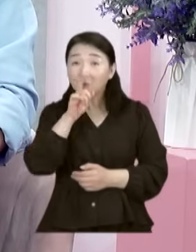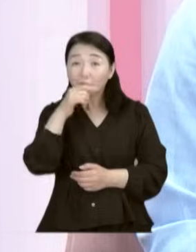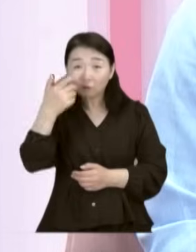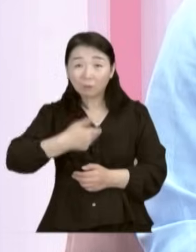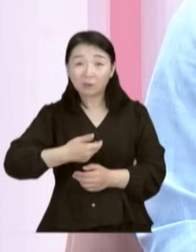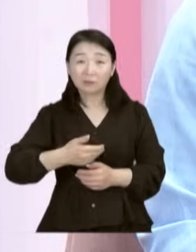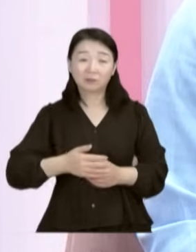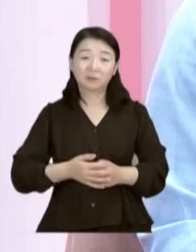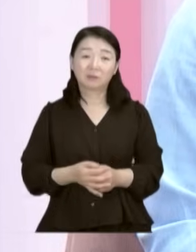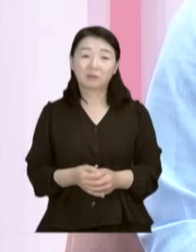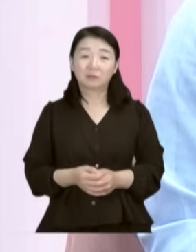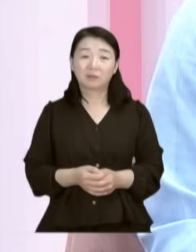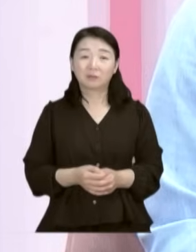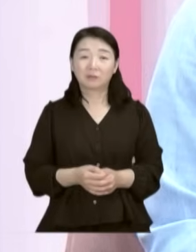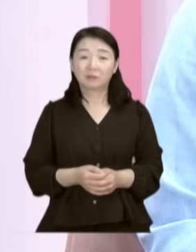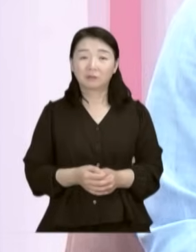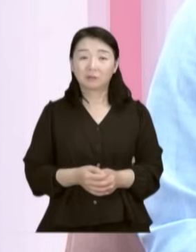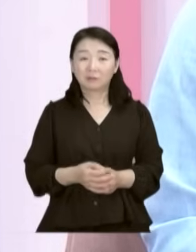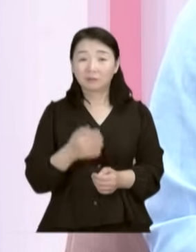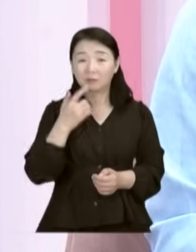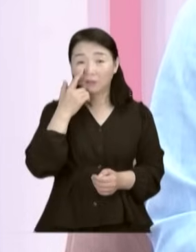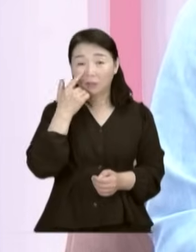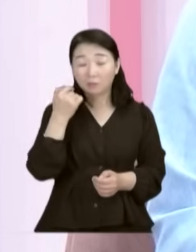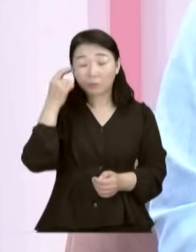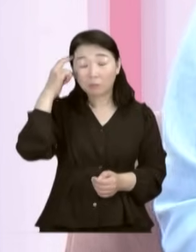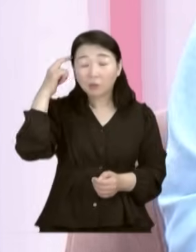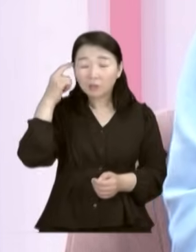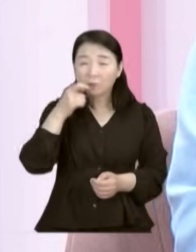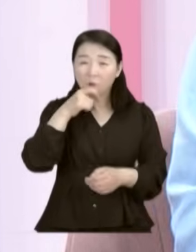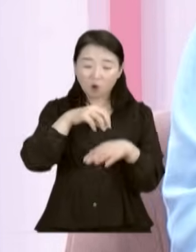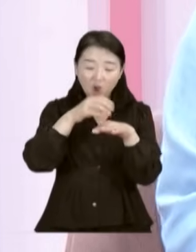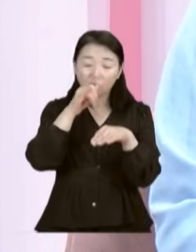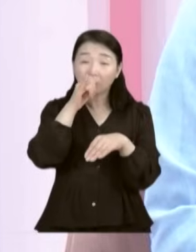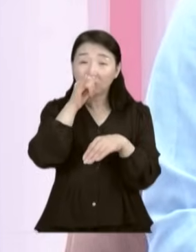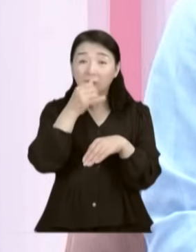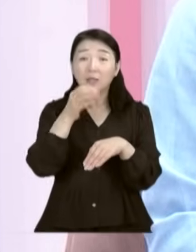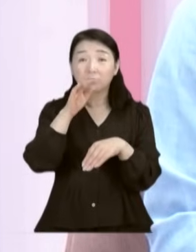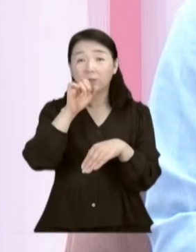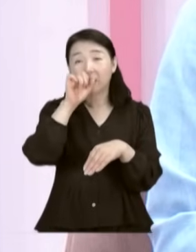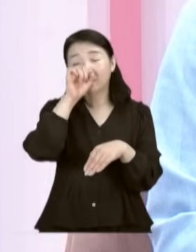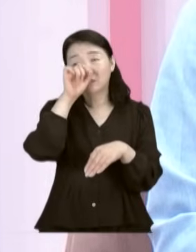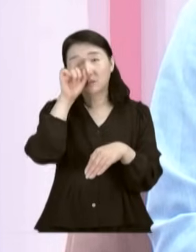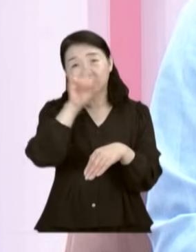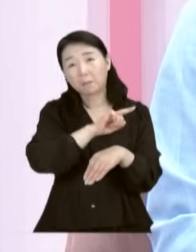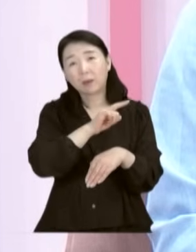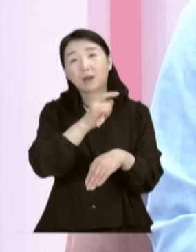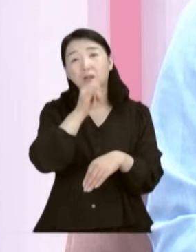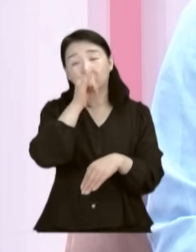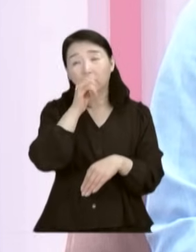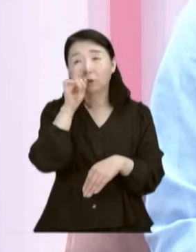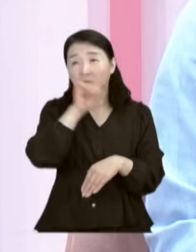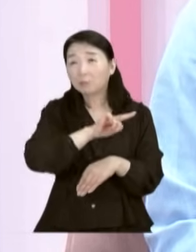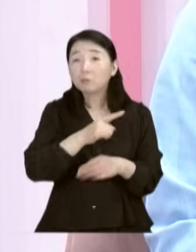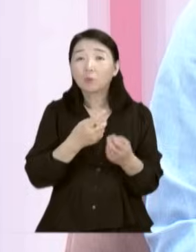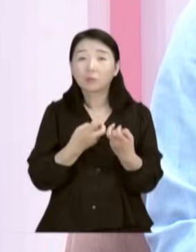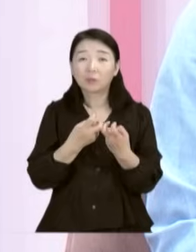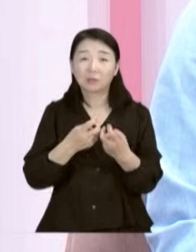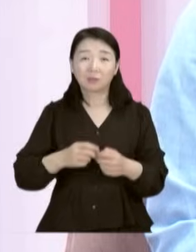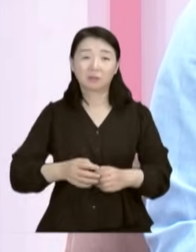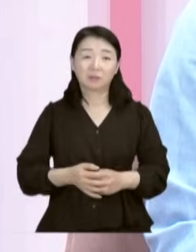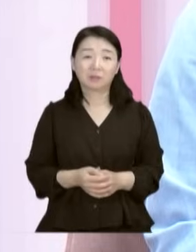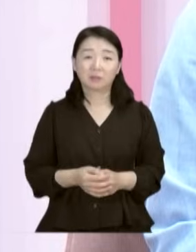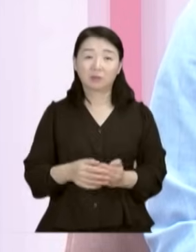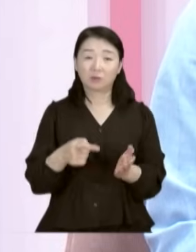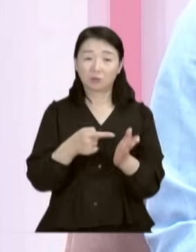그럼 머리에 뭐가 있다는 거야 이렇게 물어보더라고요 아빠 사실은 뭐가 있는데 그게 조금 안 좋을 수도 있대